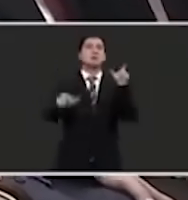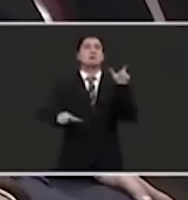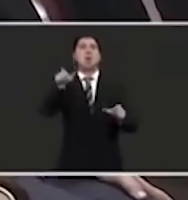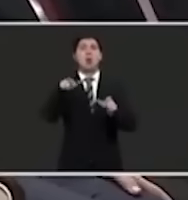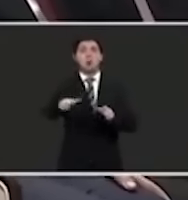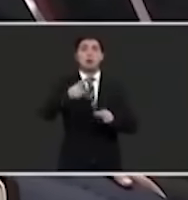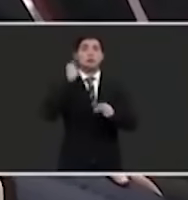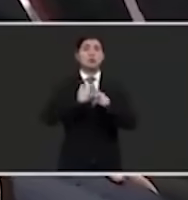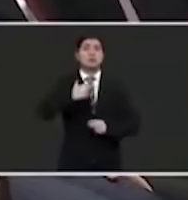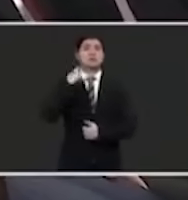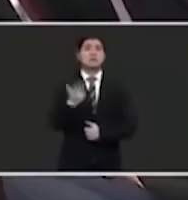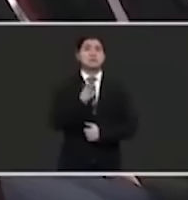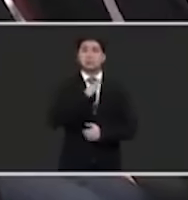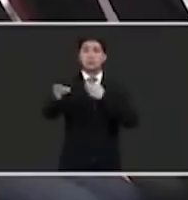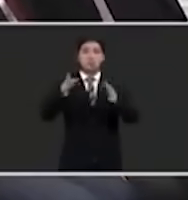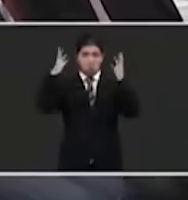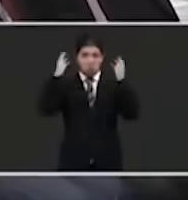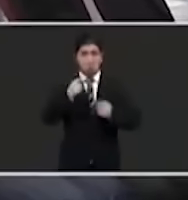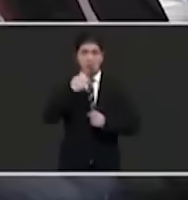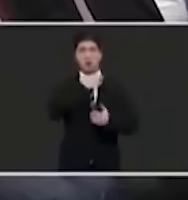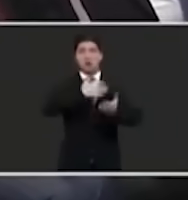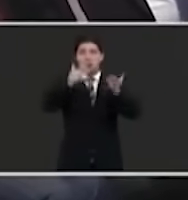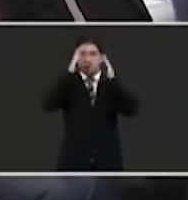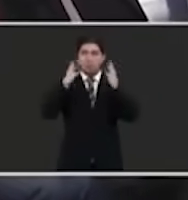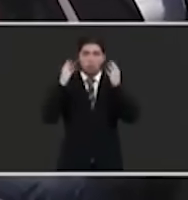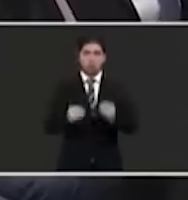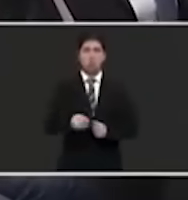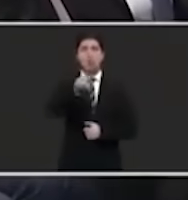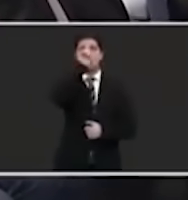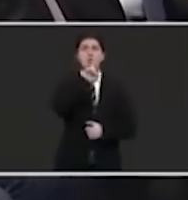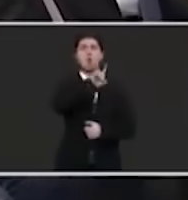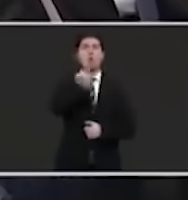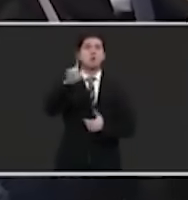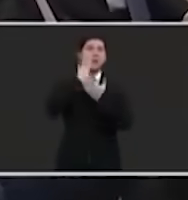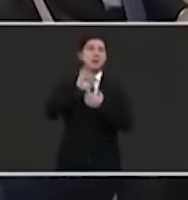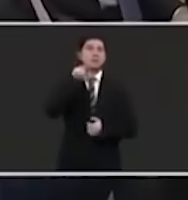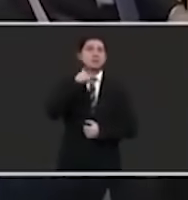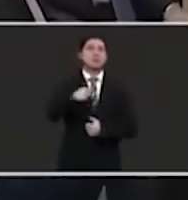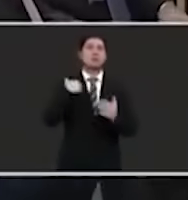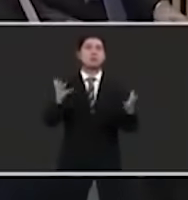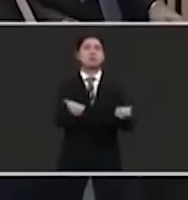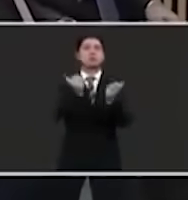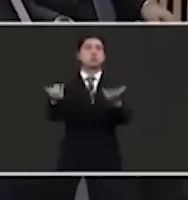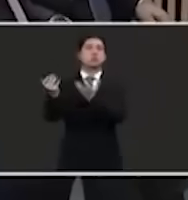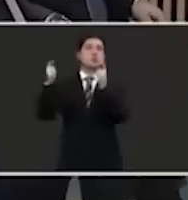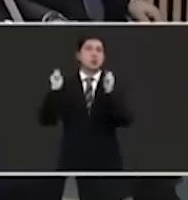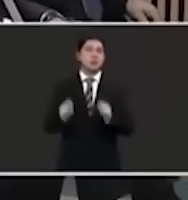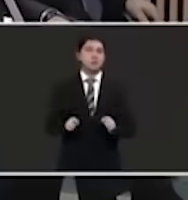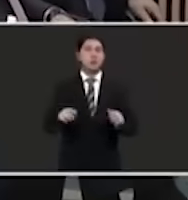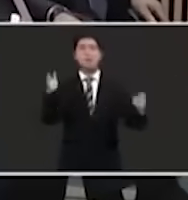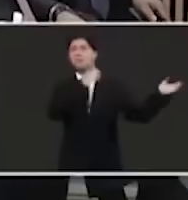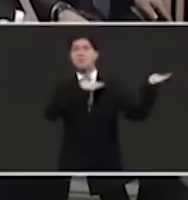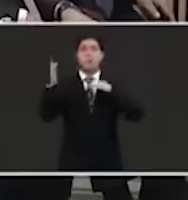hızlı müdahalesi neticesinde hamdolsun 110 insanımızı kurtardık. Fırtına